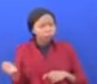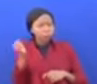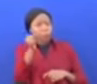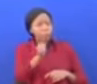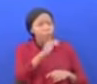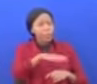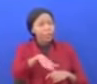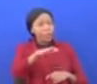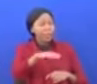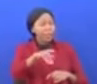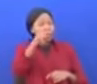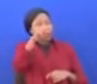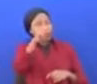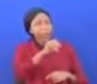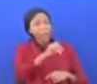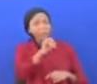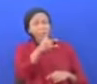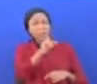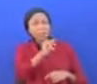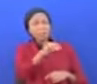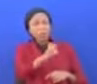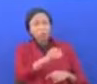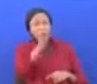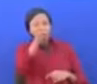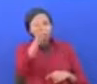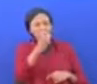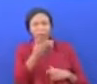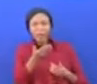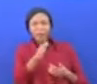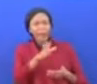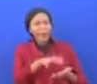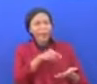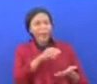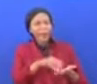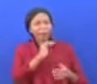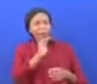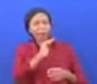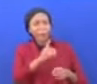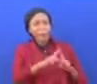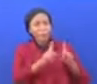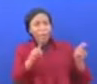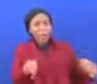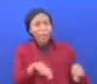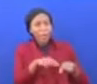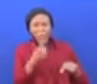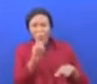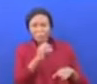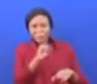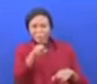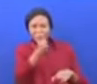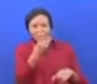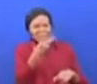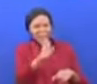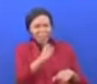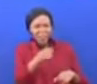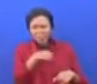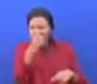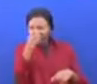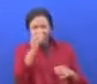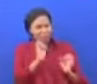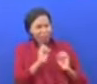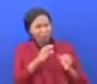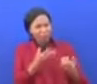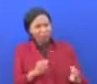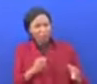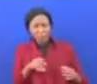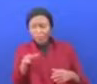la Itirio kule Bikiongera, ukienda kule ardhi unaambiwa ekari moja milioni 30. Sasa kuuliza hivi, sina akili kweli?